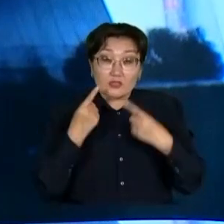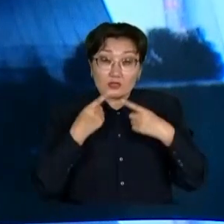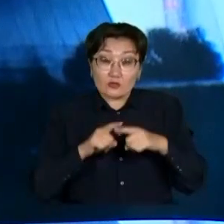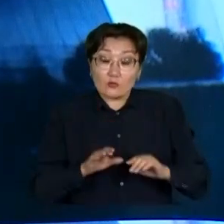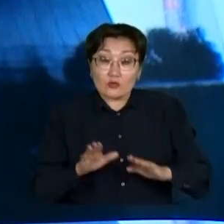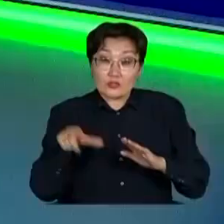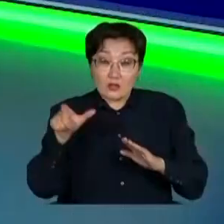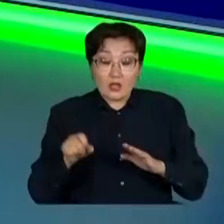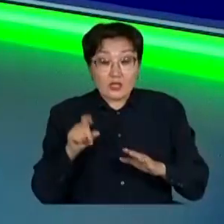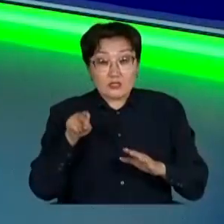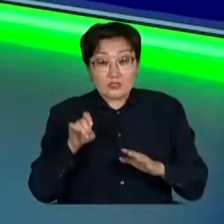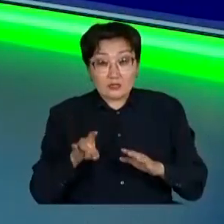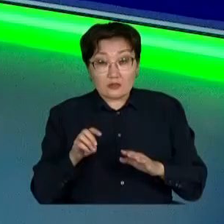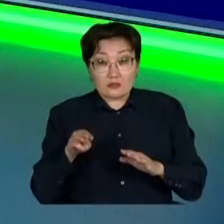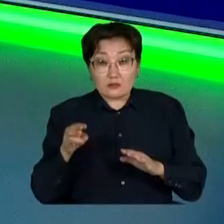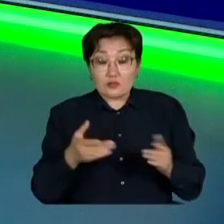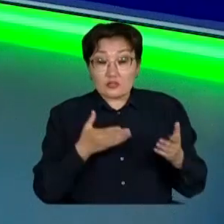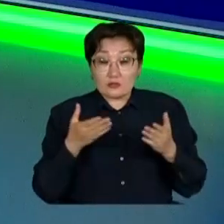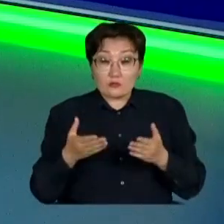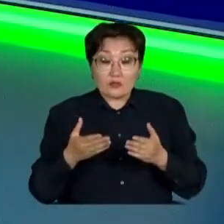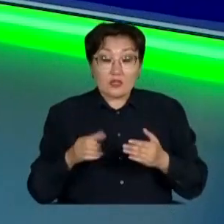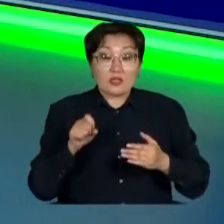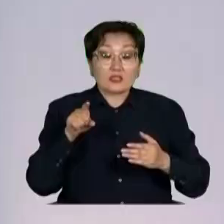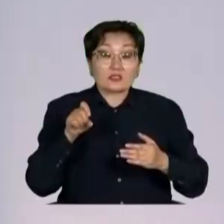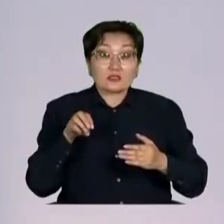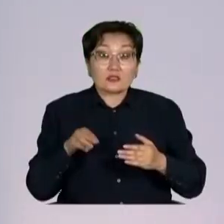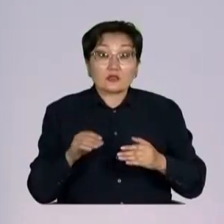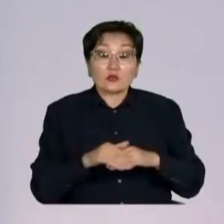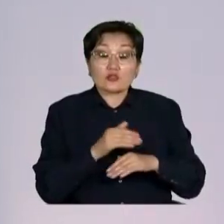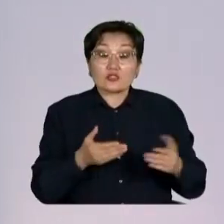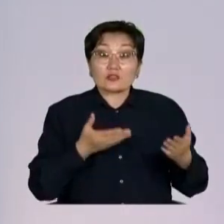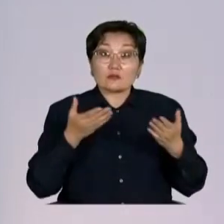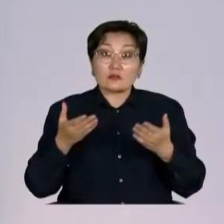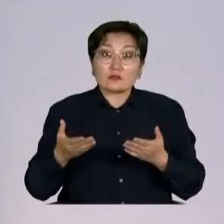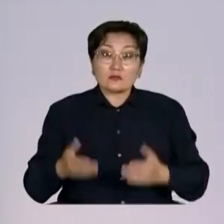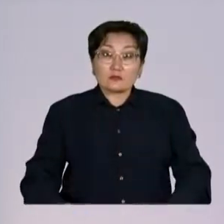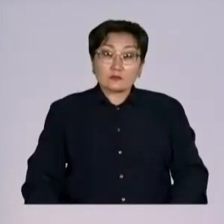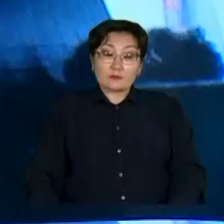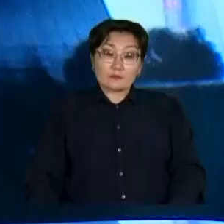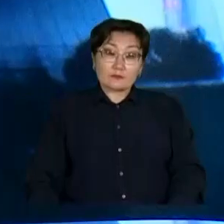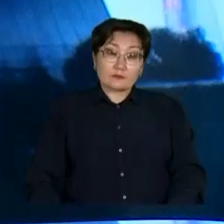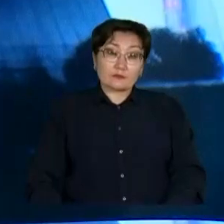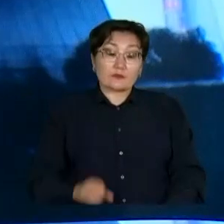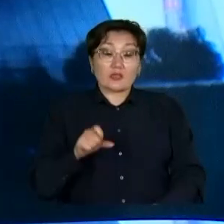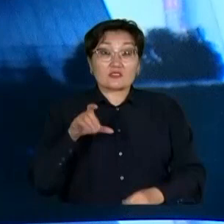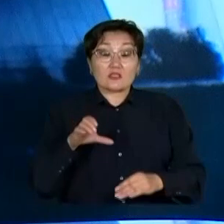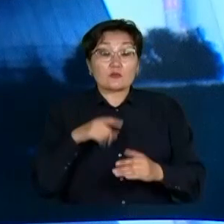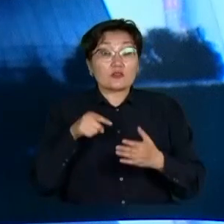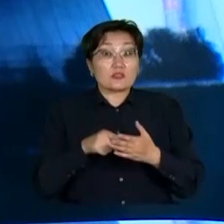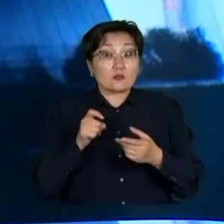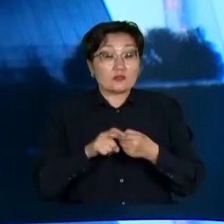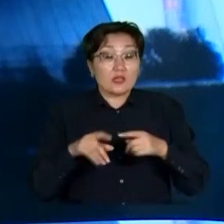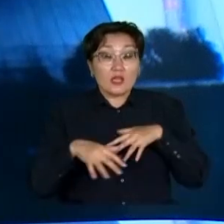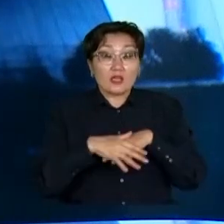орынбасары Асхат Бекбаевты шақырған едік. Асхат Қаусылы, қош келдіңіз. Сау болыңыздар ма? АЭС мәселесіне қатысты